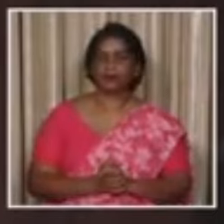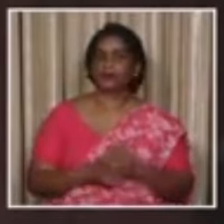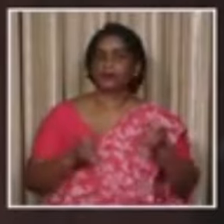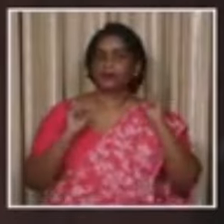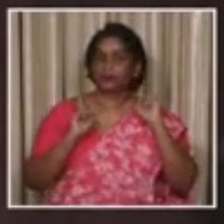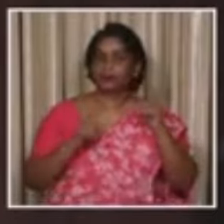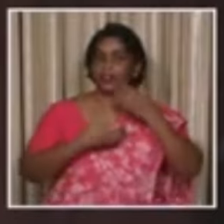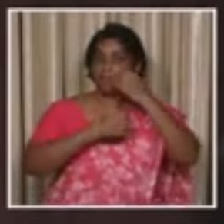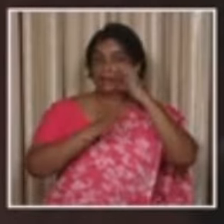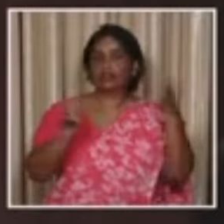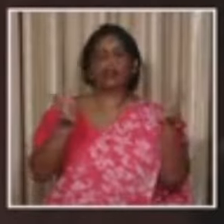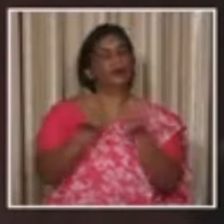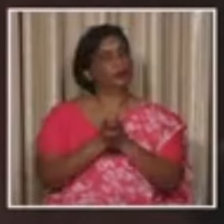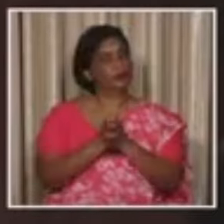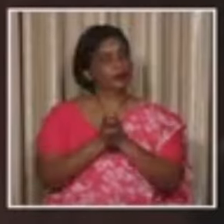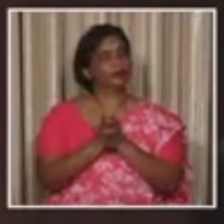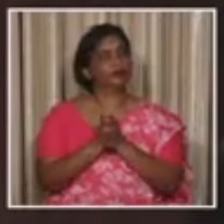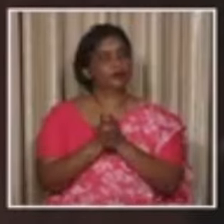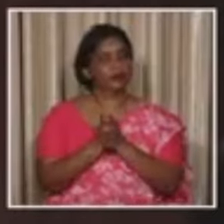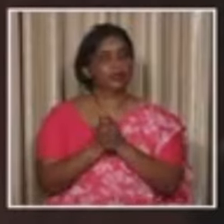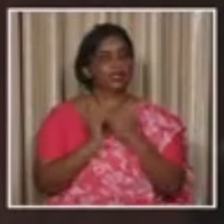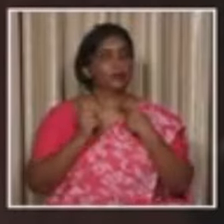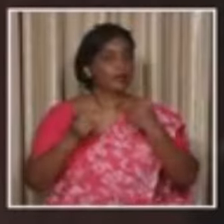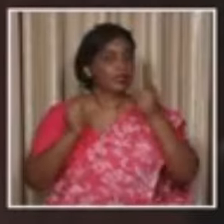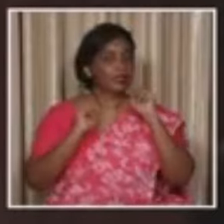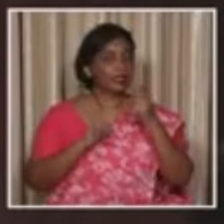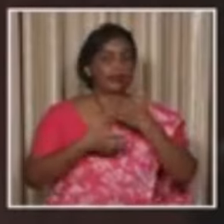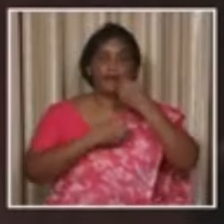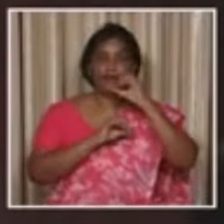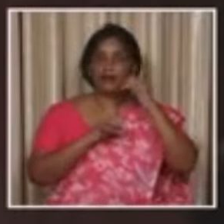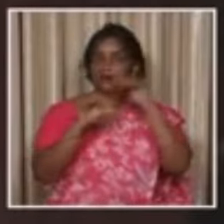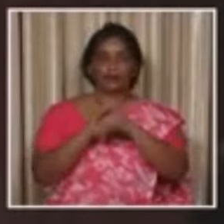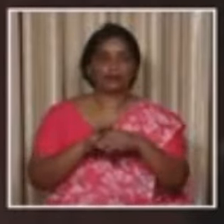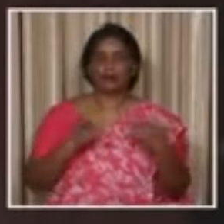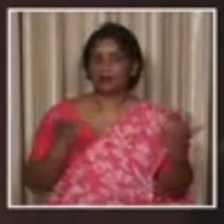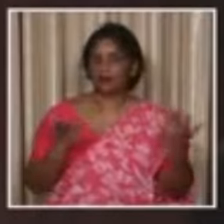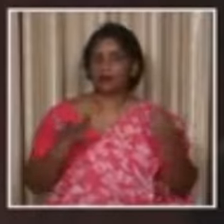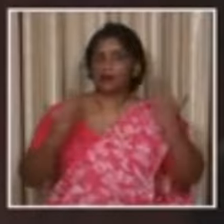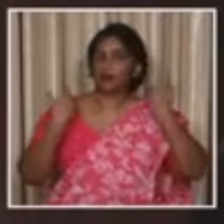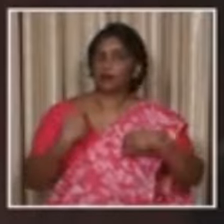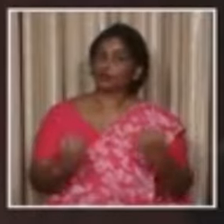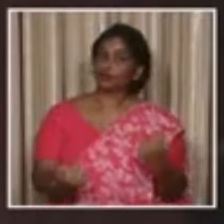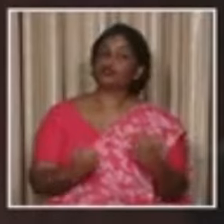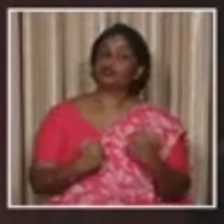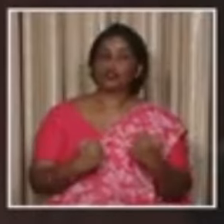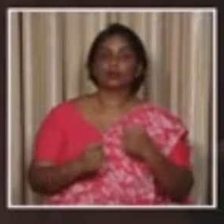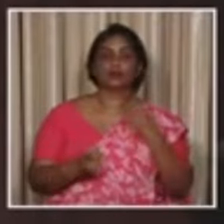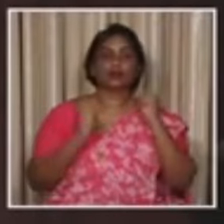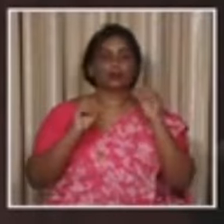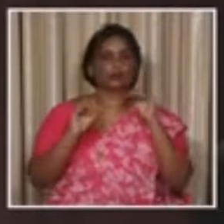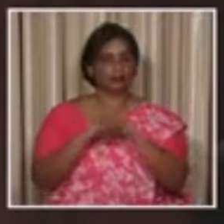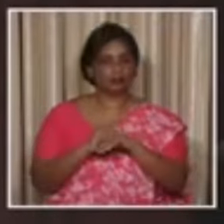ක්‍රීඩාවට විද්‍යාව ගේන්න. අපේ ක්‍රීඩාවේ විද්‍යාව තිබුණ නැහැ. අපේ ඇඟේ අයියෙන් තමයි අපි ක්‍රීඩාව